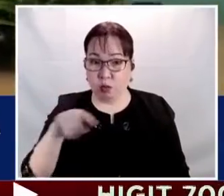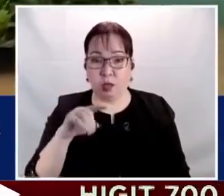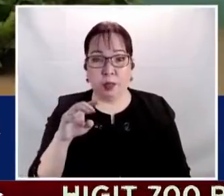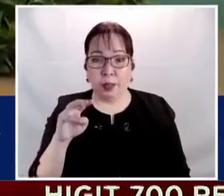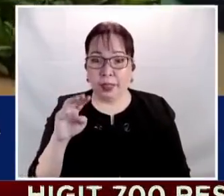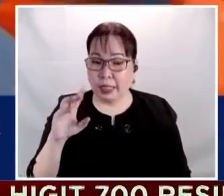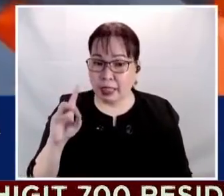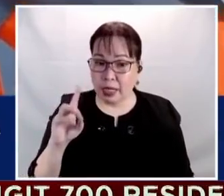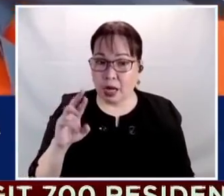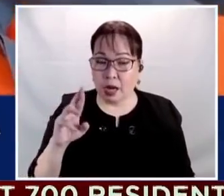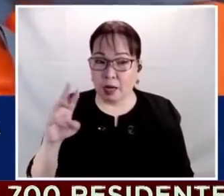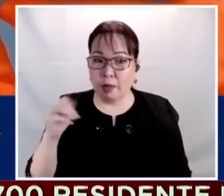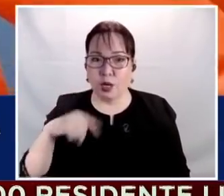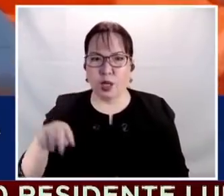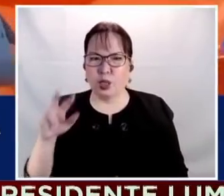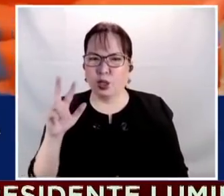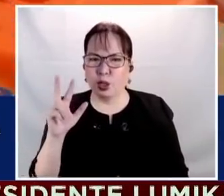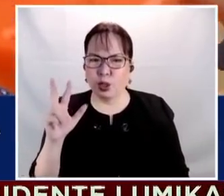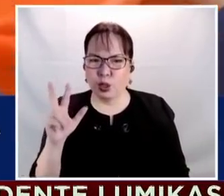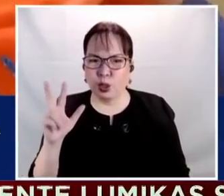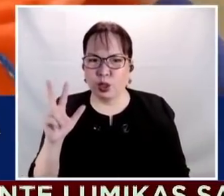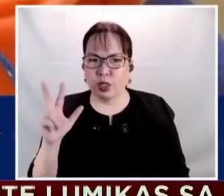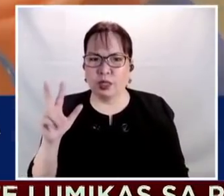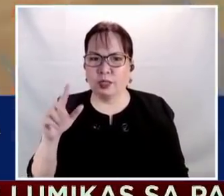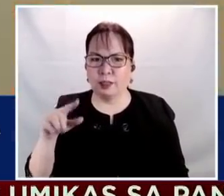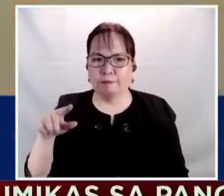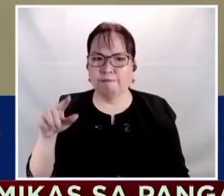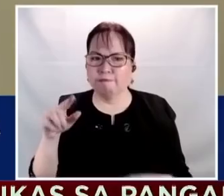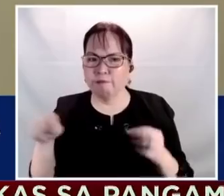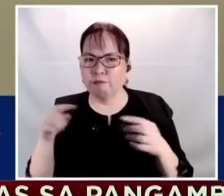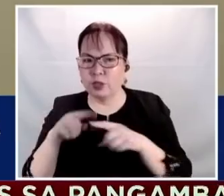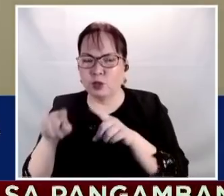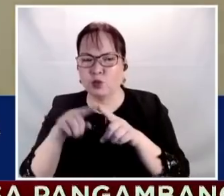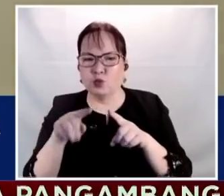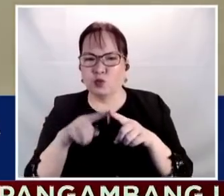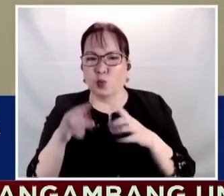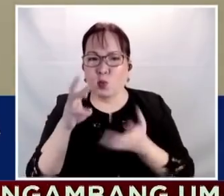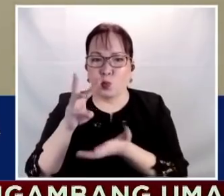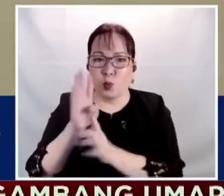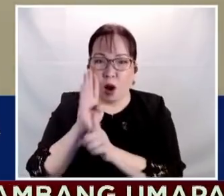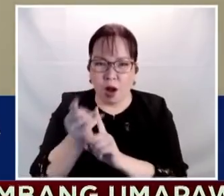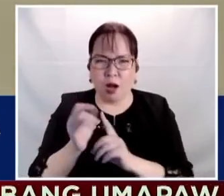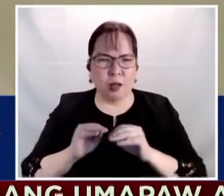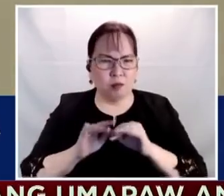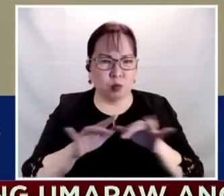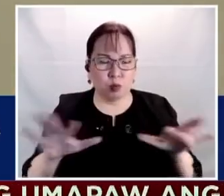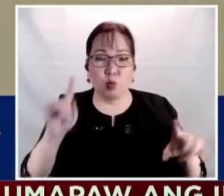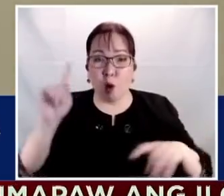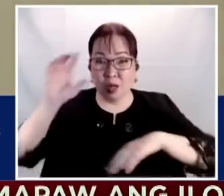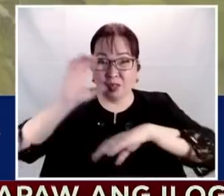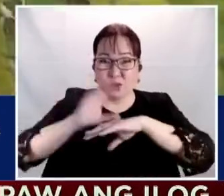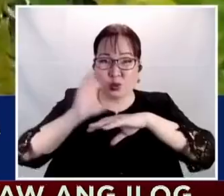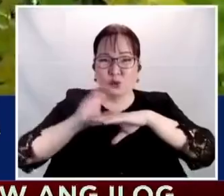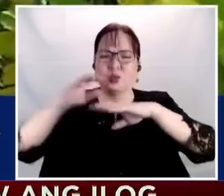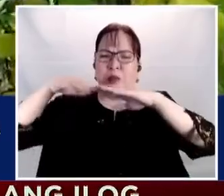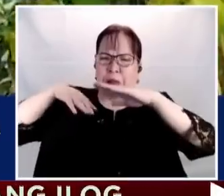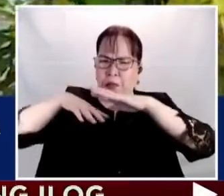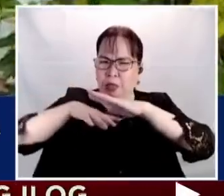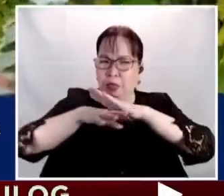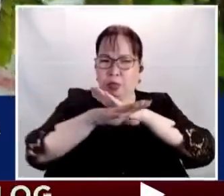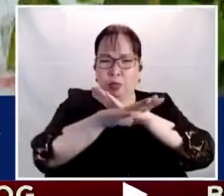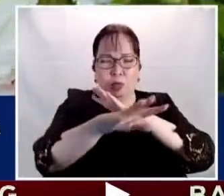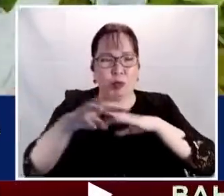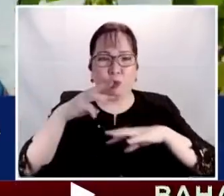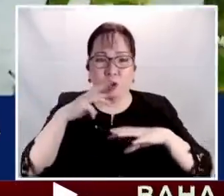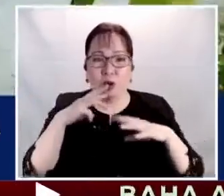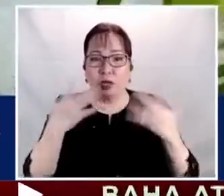36 barangay dito ang madinding naapektuhan ng baha. Pinasok din ng tubig ang isang simbahan sa Abuyog.